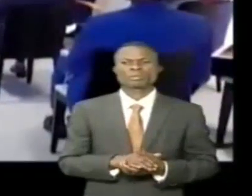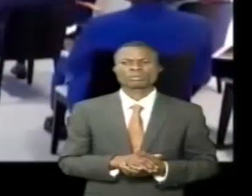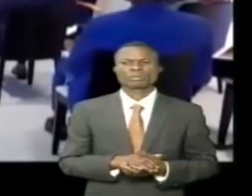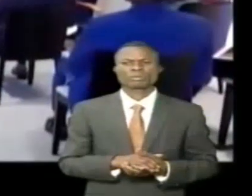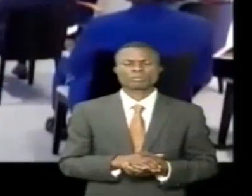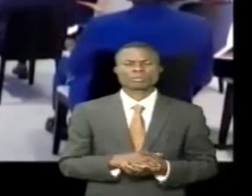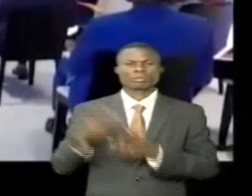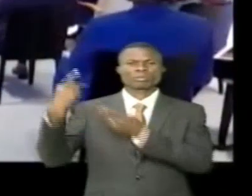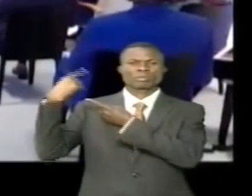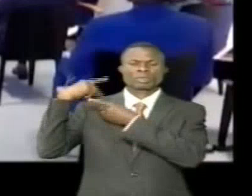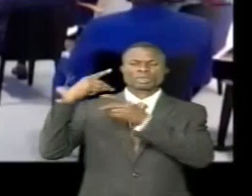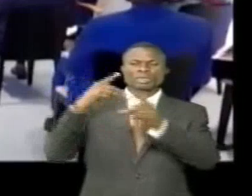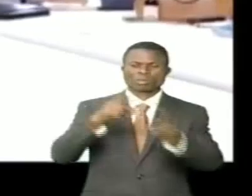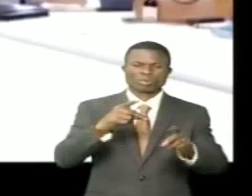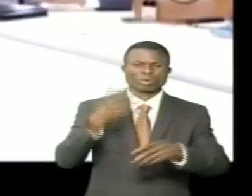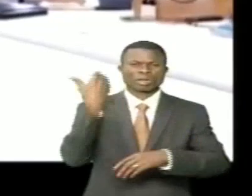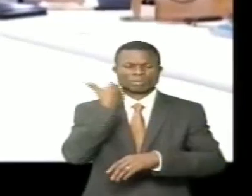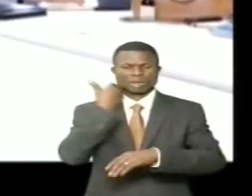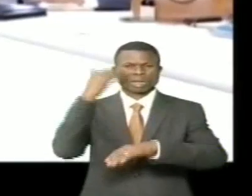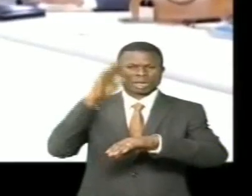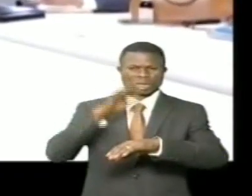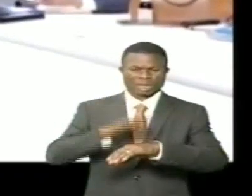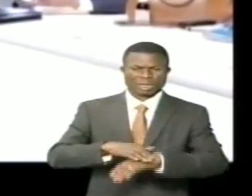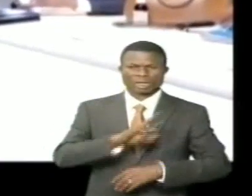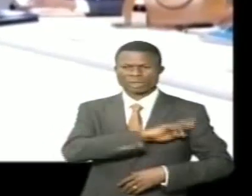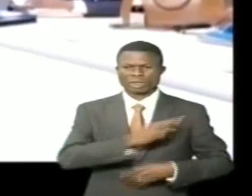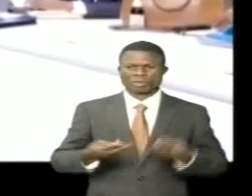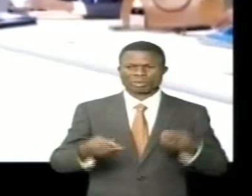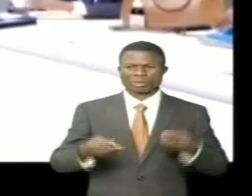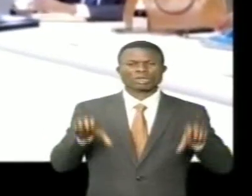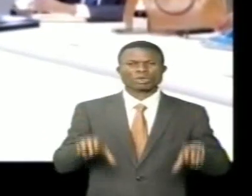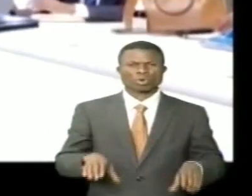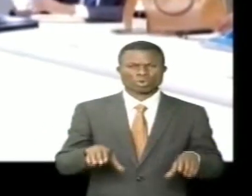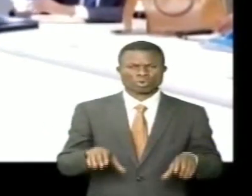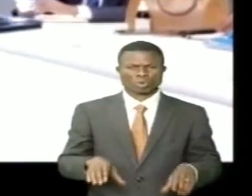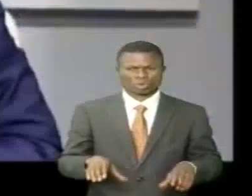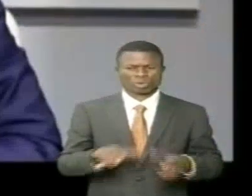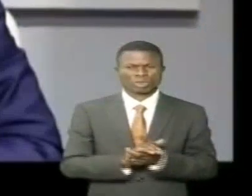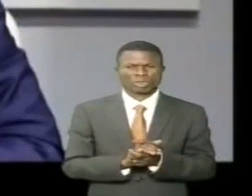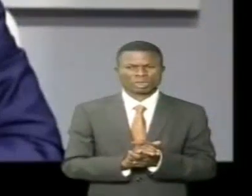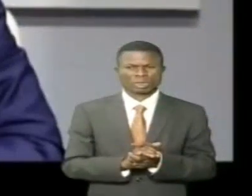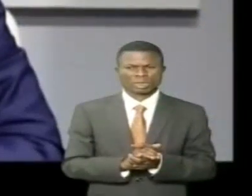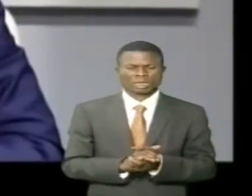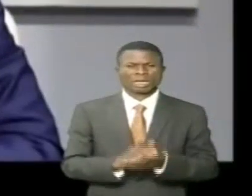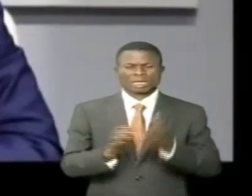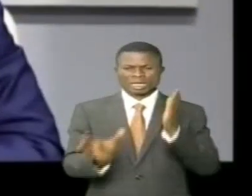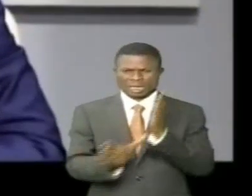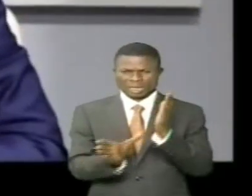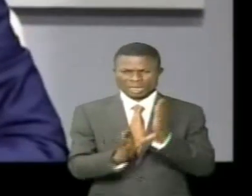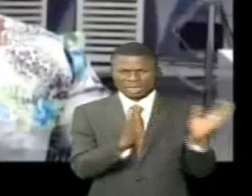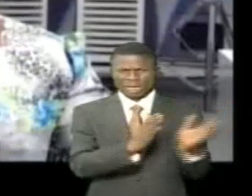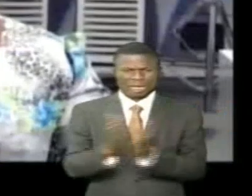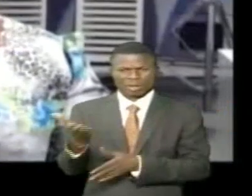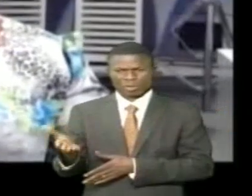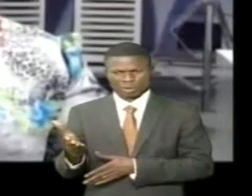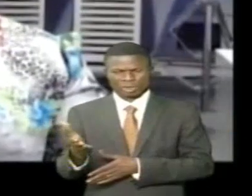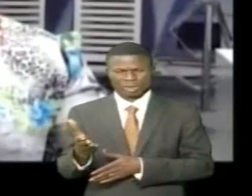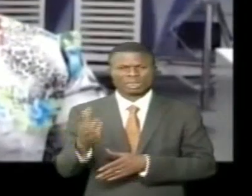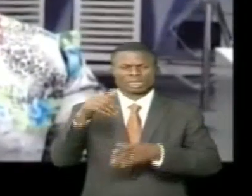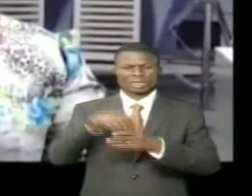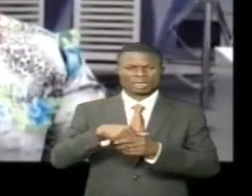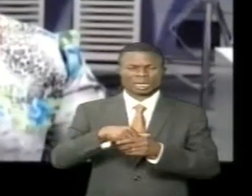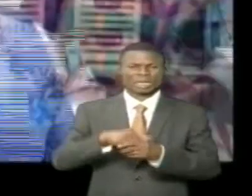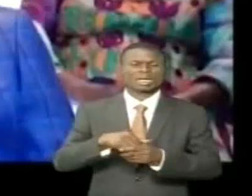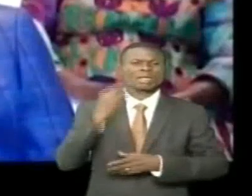Depuis l'apparition du coronavirus en République démocratique du Congo, une stratégie a été mise en place par le ministre de